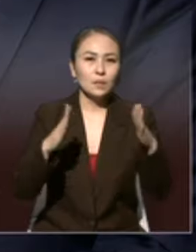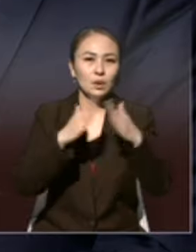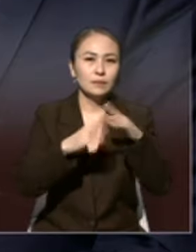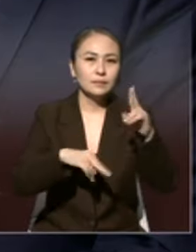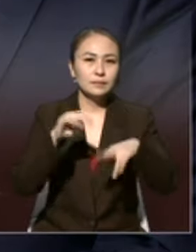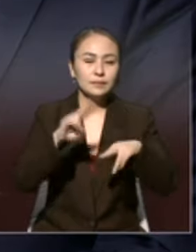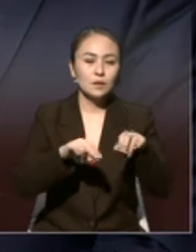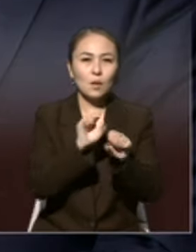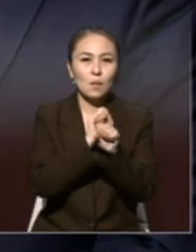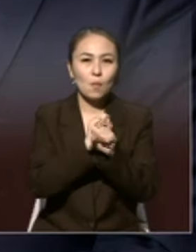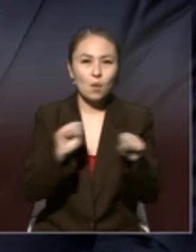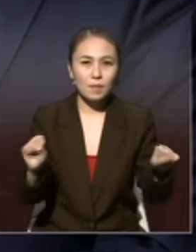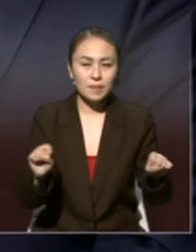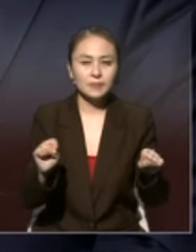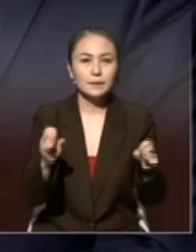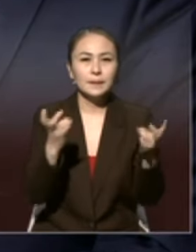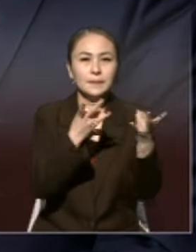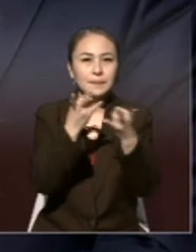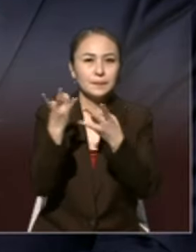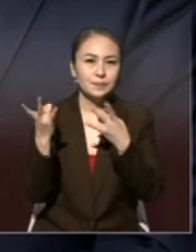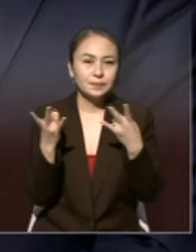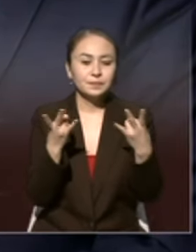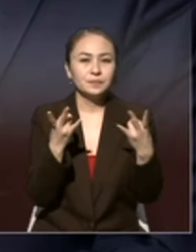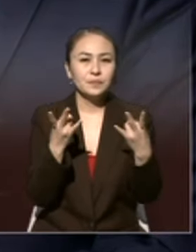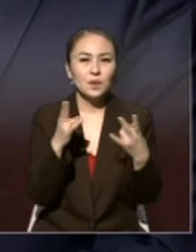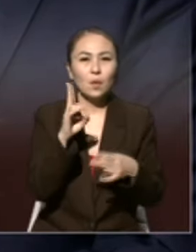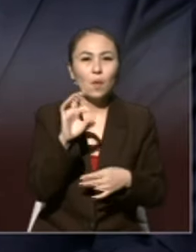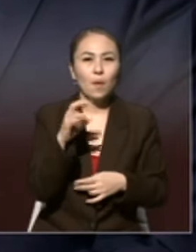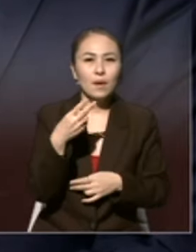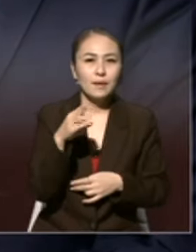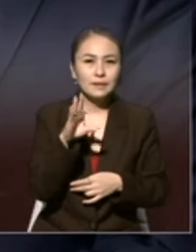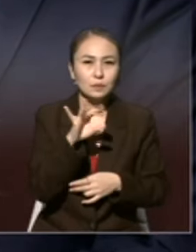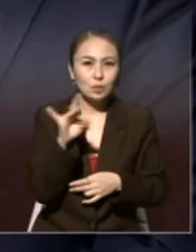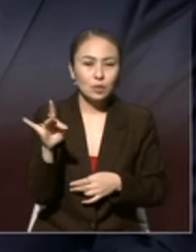болмайды, жай соға болмайды, және де тиісінше сіз айтқандай коллектор